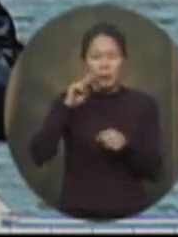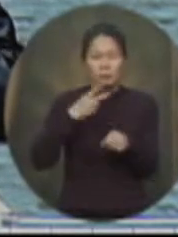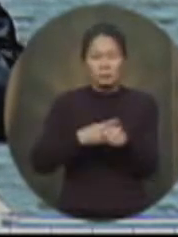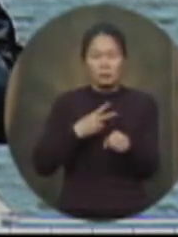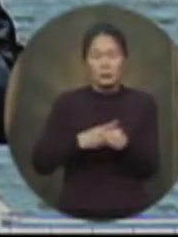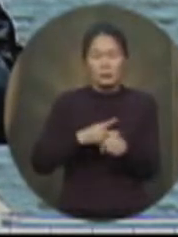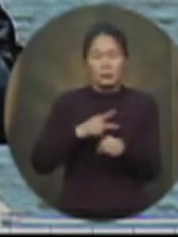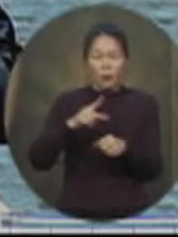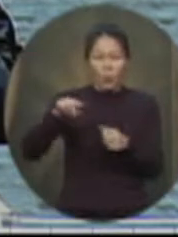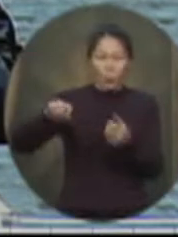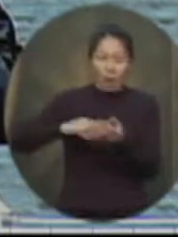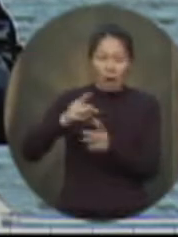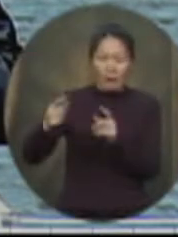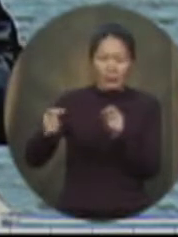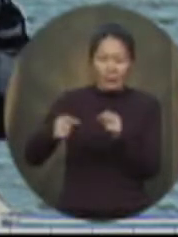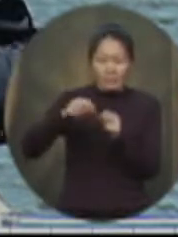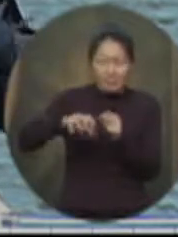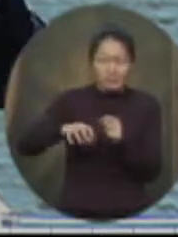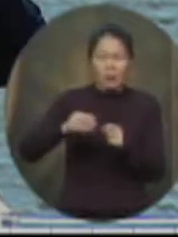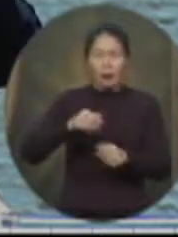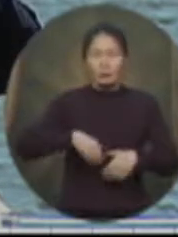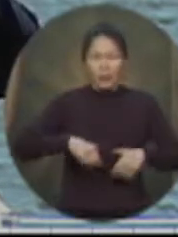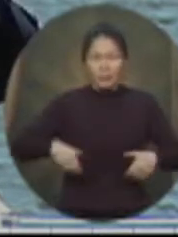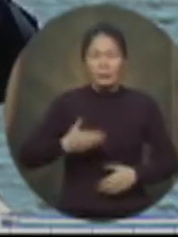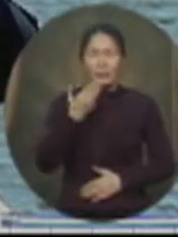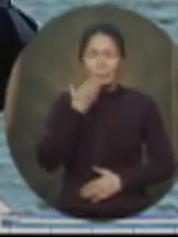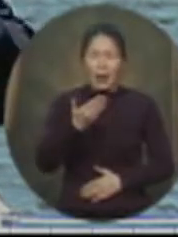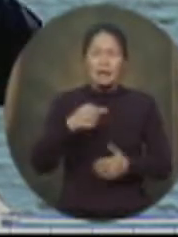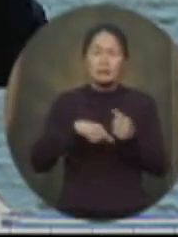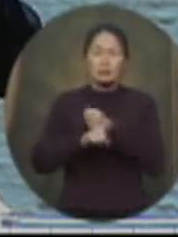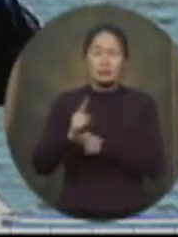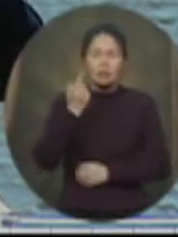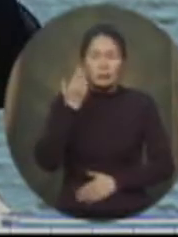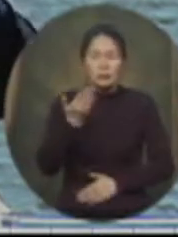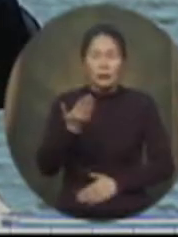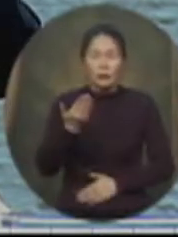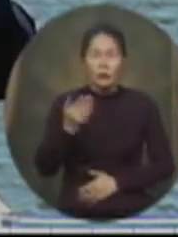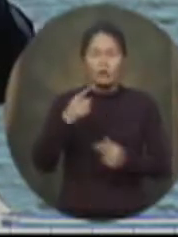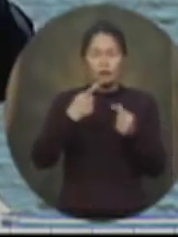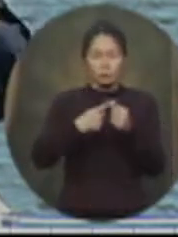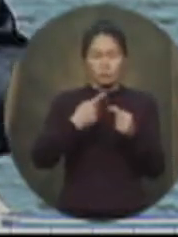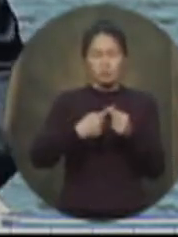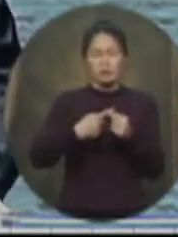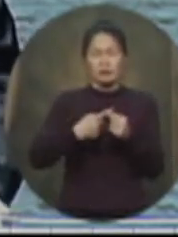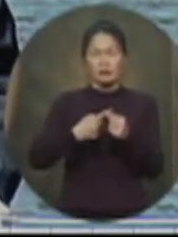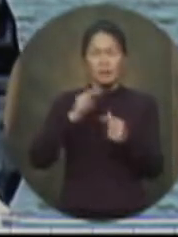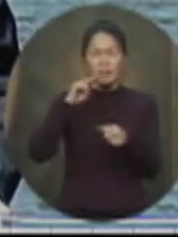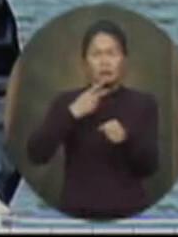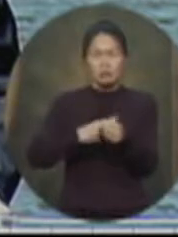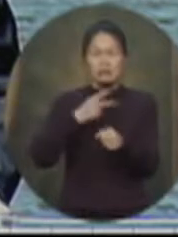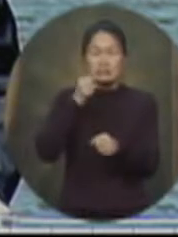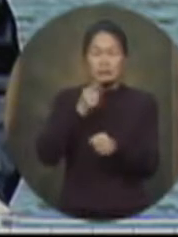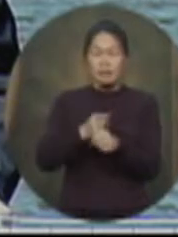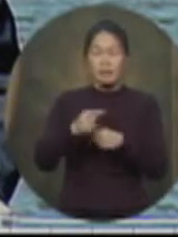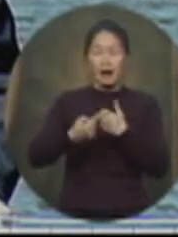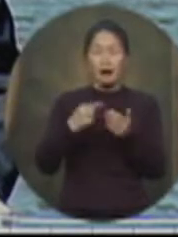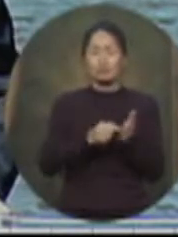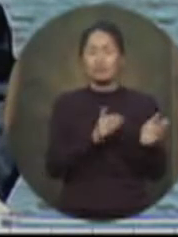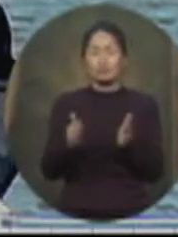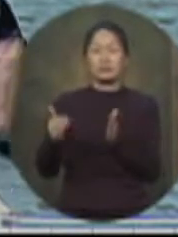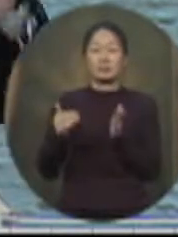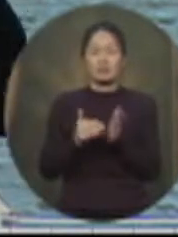그렇게 담배 했을까요 첫번째는 사도 바울이 이미 마음이 준비 되었기 때문입니다